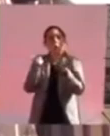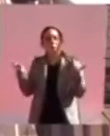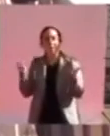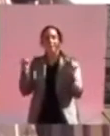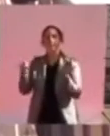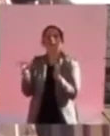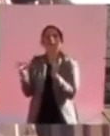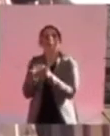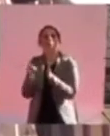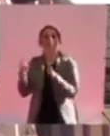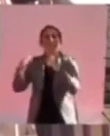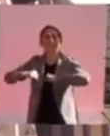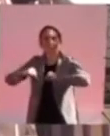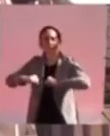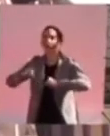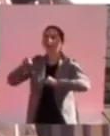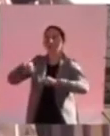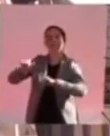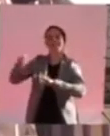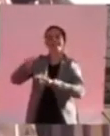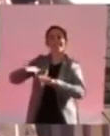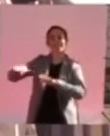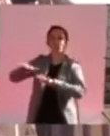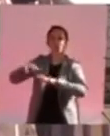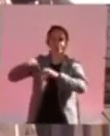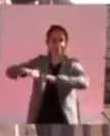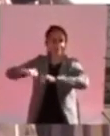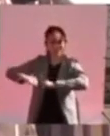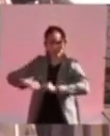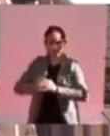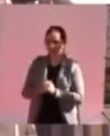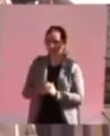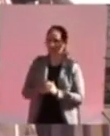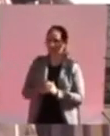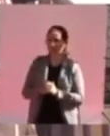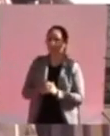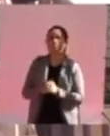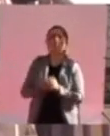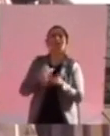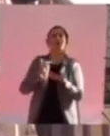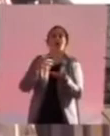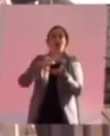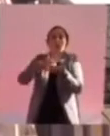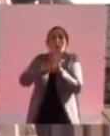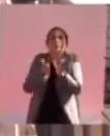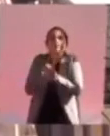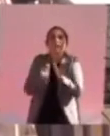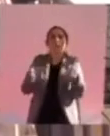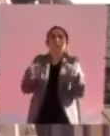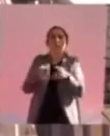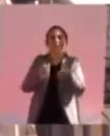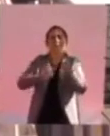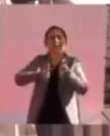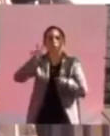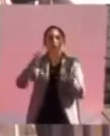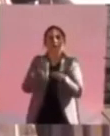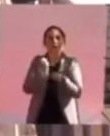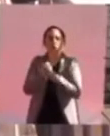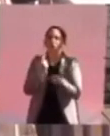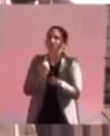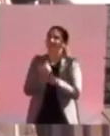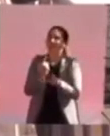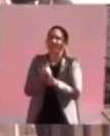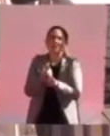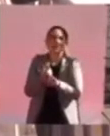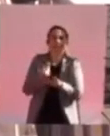sanitaria far sì che l'applicazione del nostro contratto collettivo nazionale di lavoro sia resa cogente